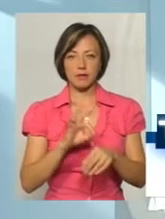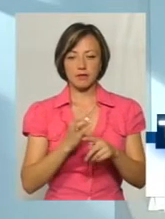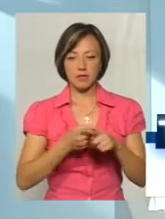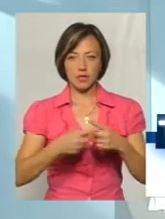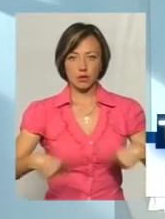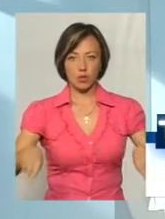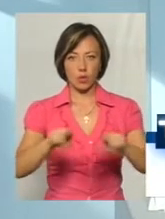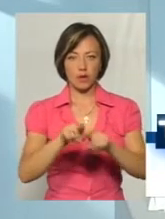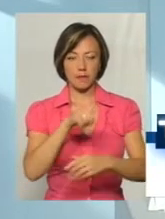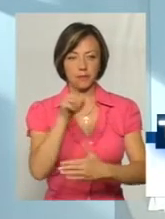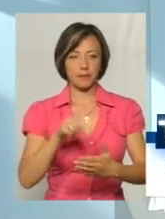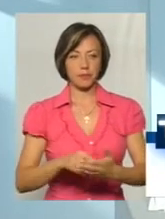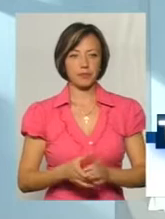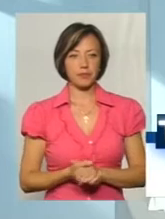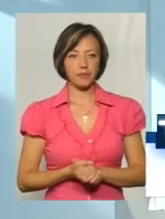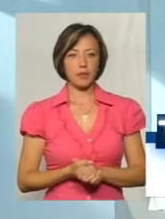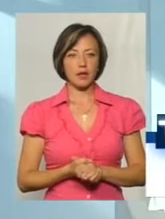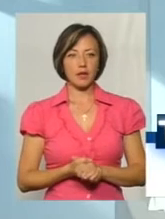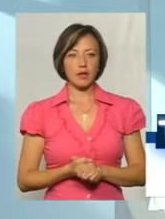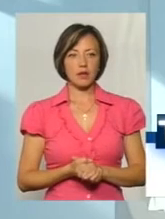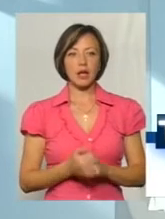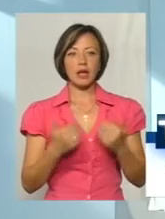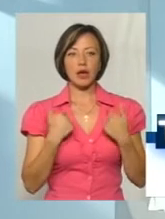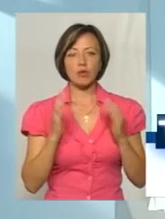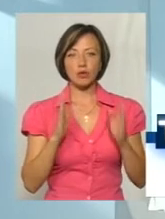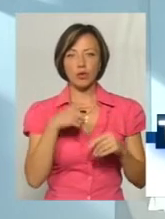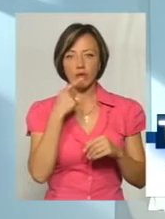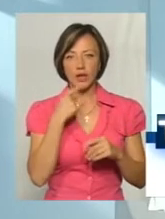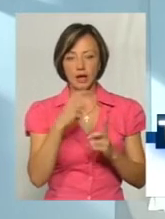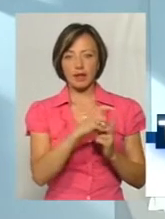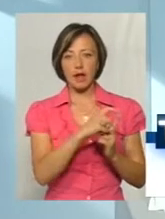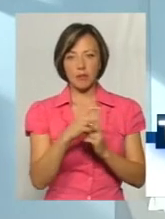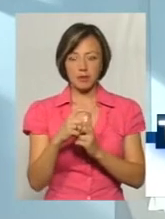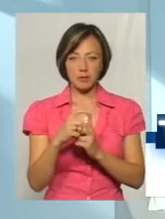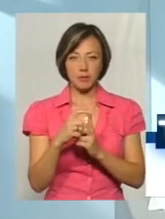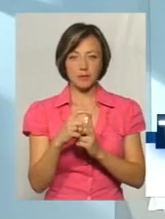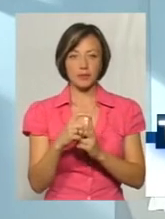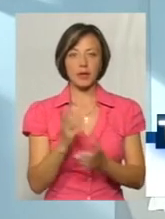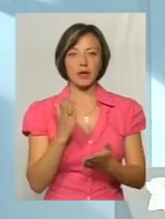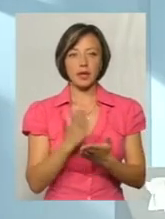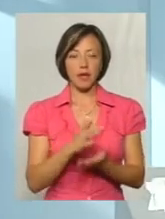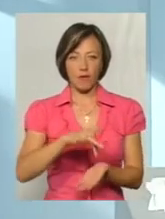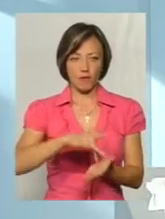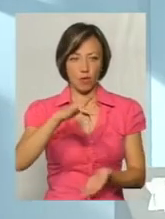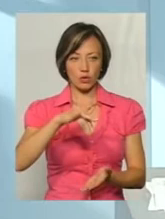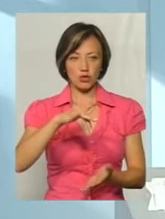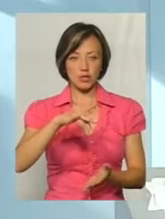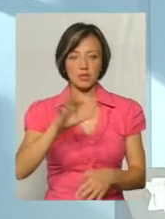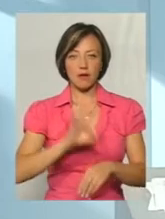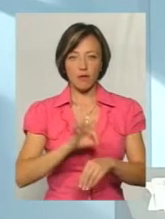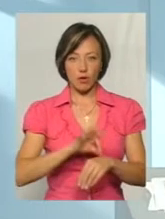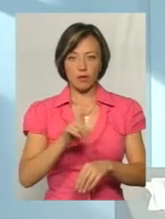критичній точці? Давайте я буду говорити вже термінами. Значить, є вогнище захворювання, в